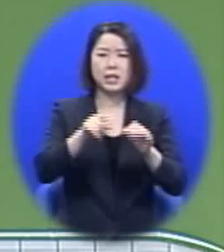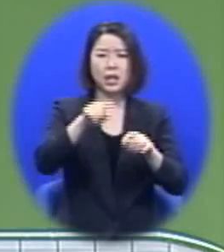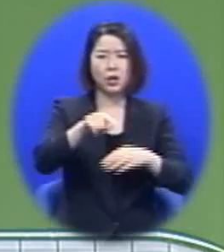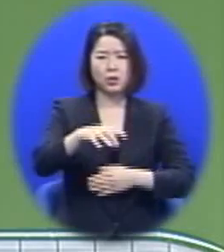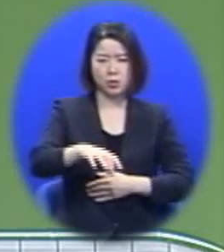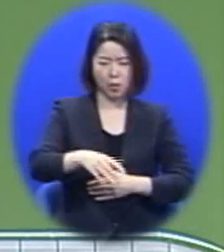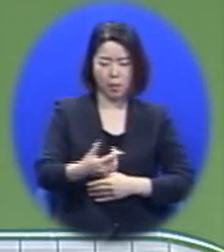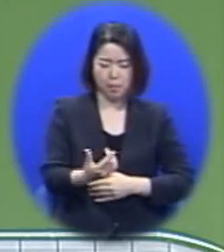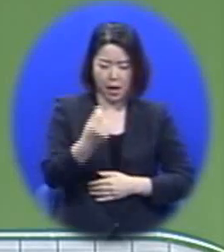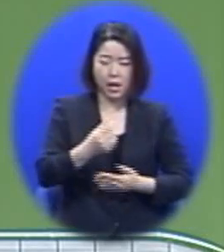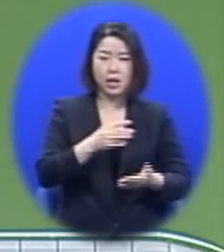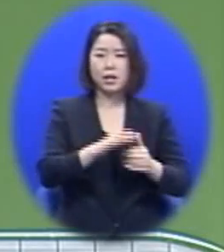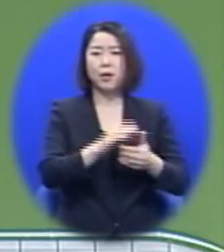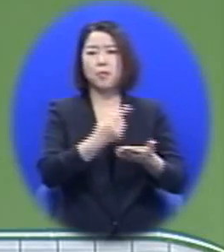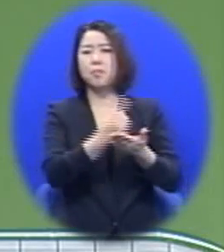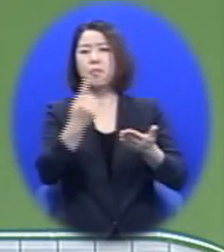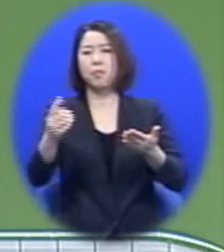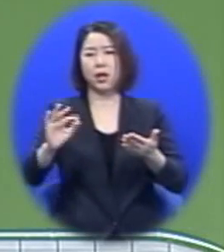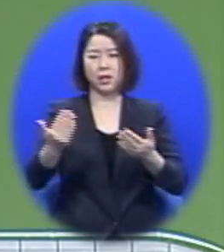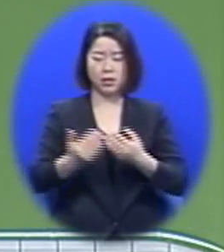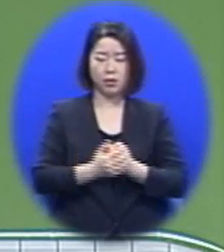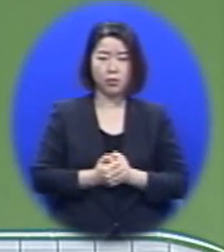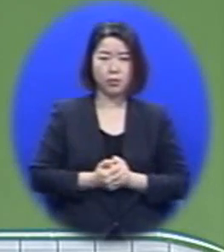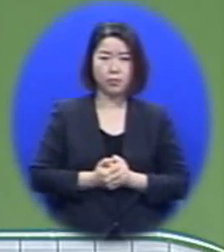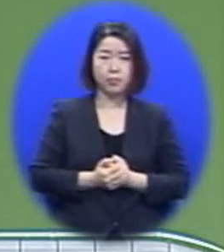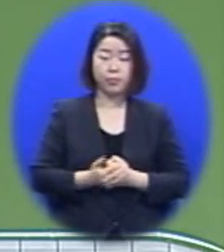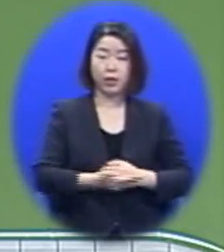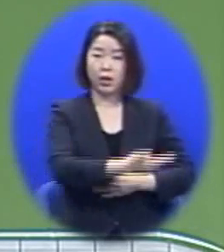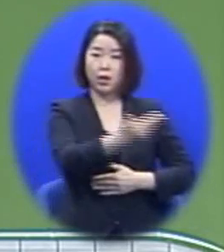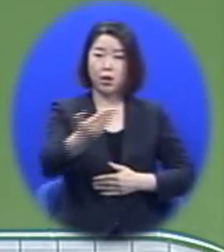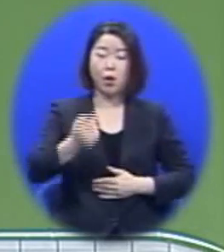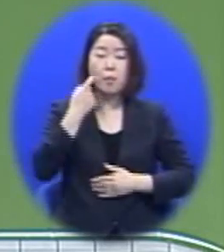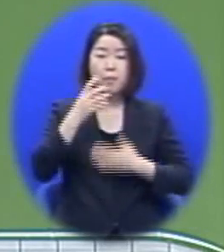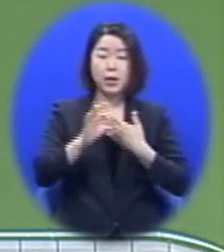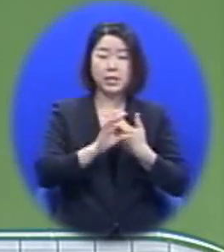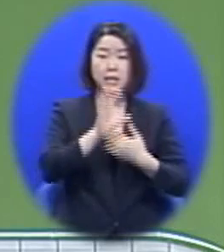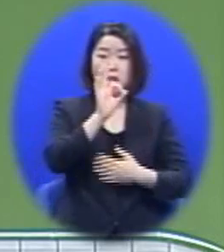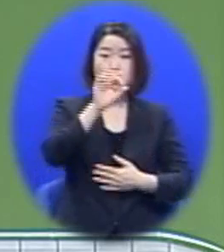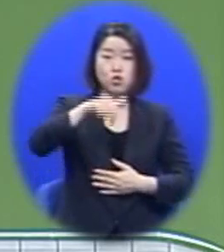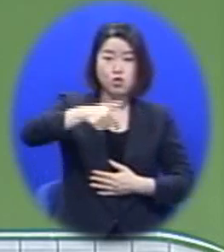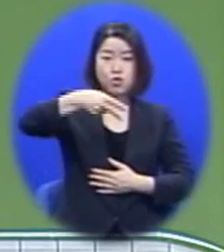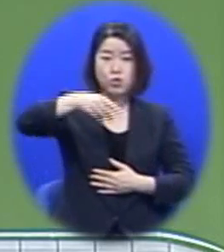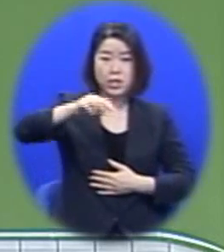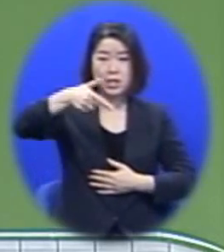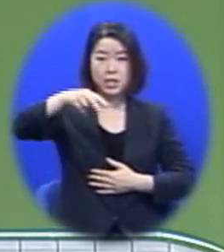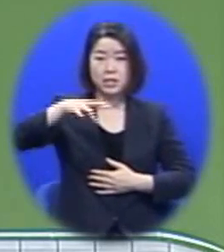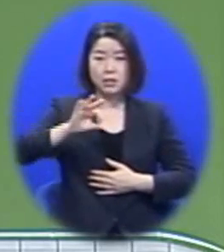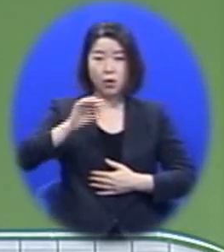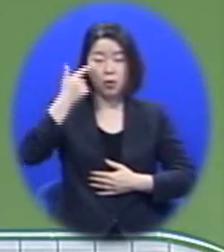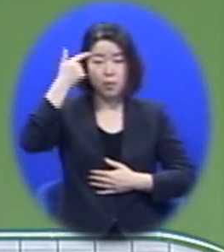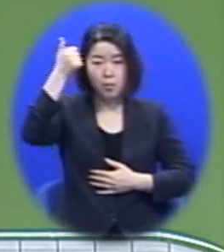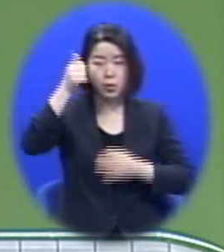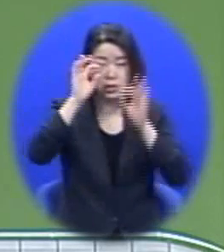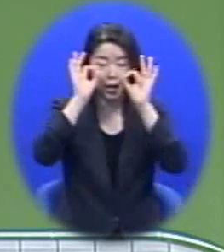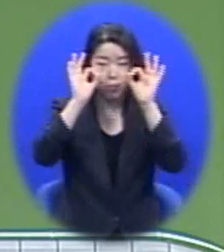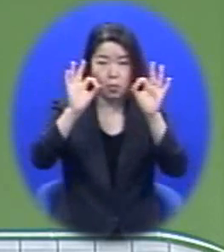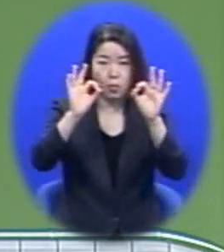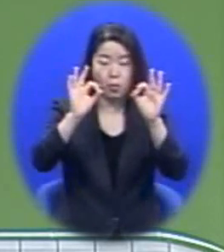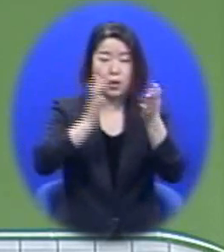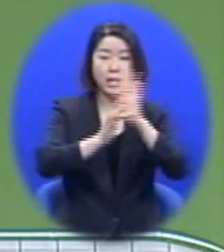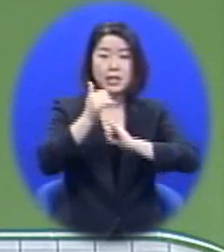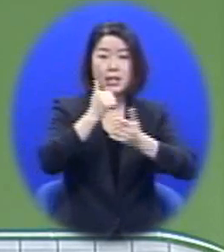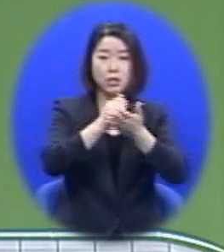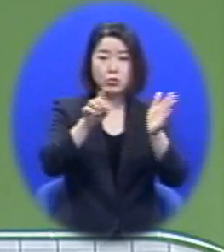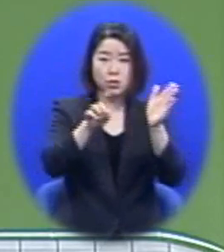빨리 여러분 벗어나야 됩니다. 여러분이 만약에 유기성 목사를 보고 예수를 믿으시는 분이 있으시다면 저